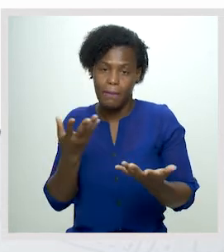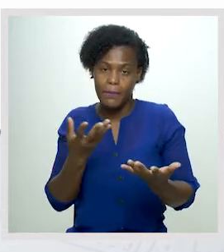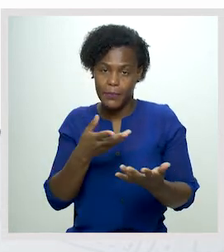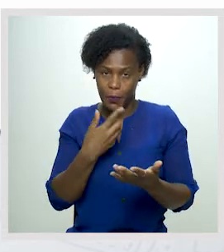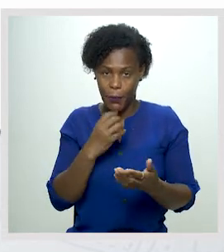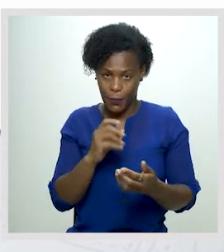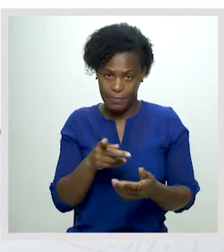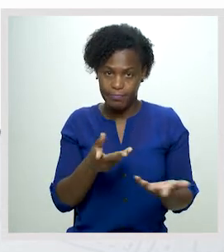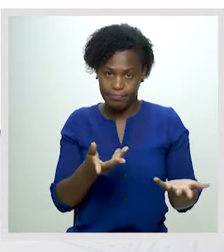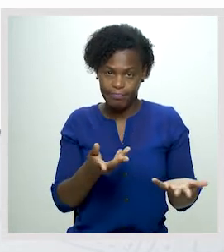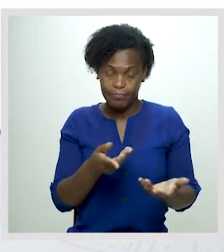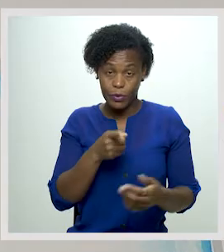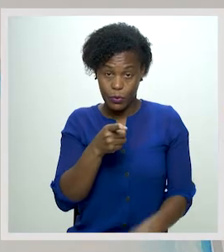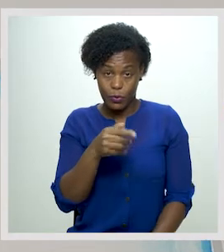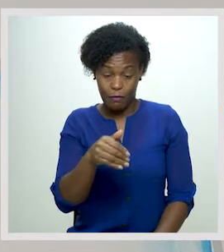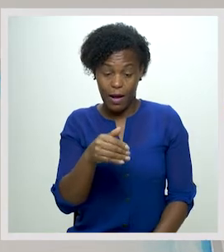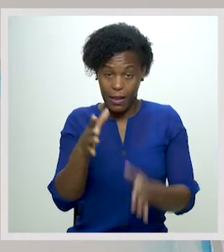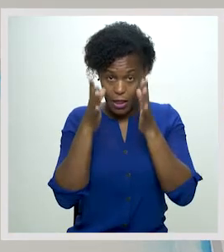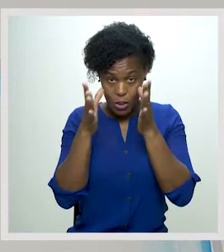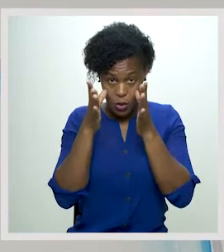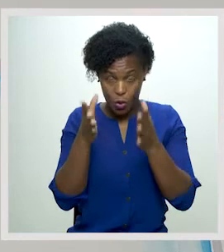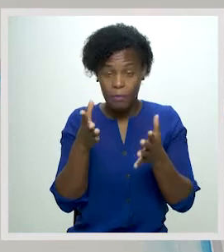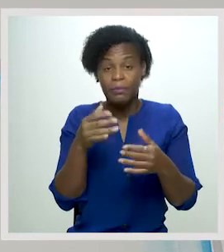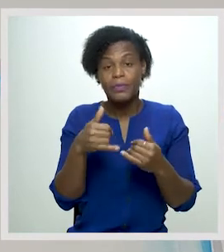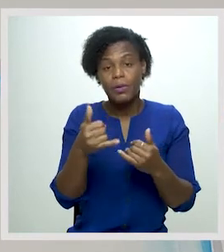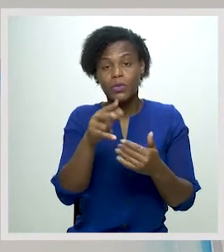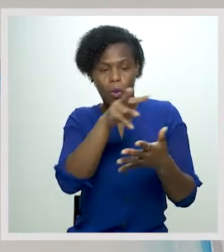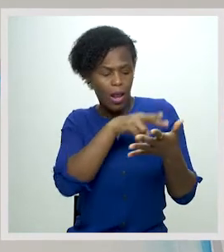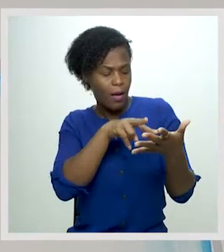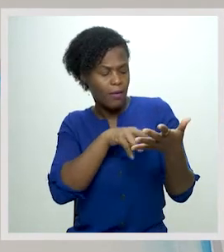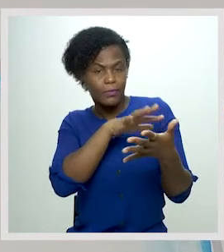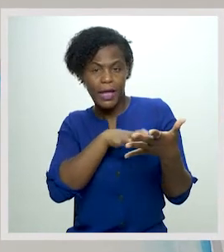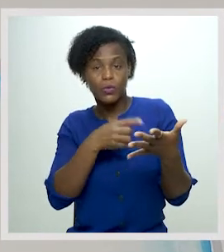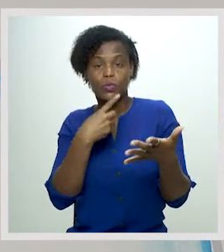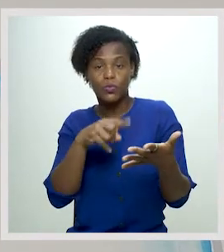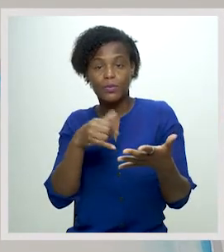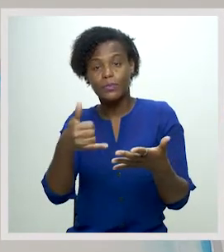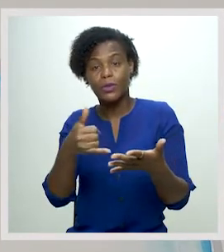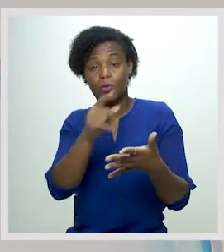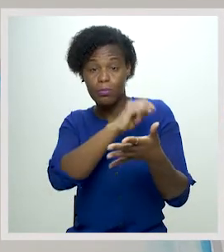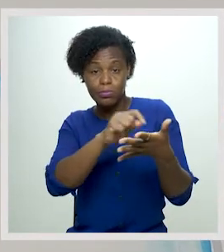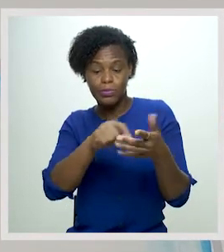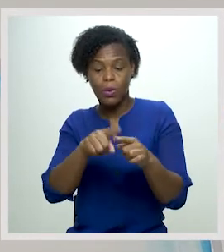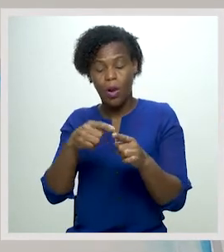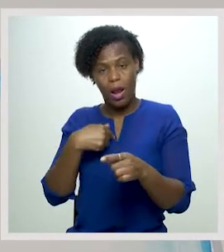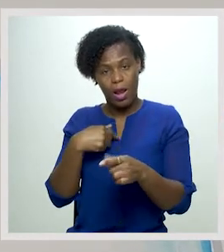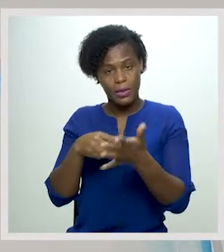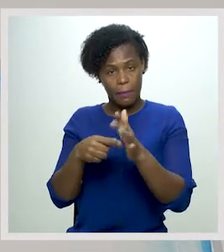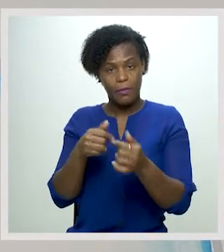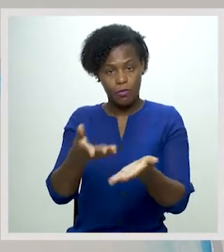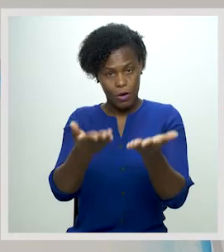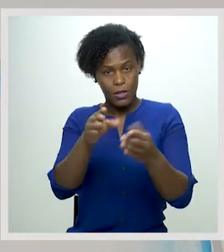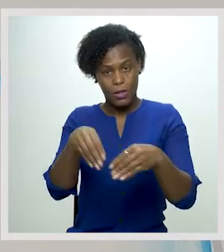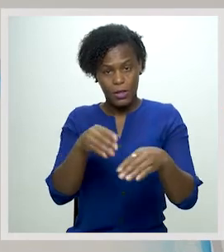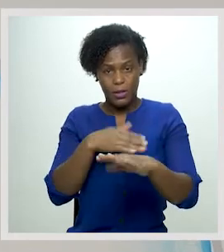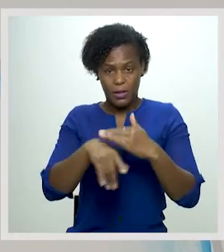pas? Tu vas faire attention, tu vas lire les textes et puis tu vas compléter comme moi. À